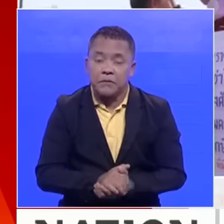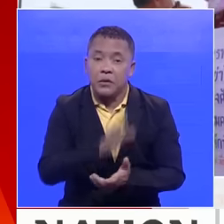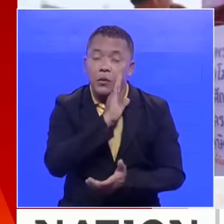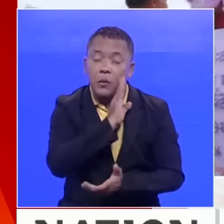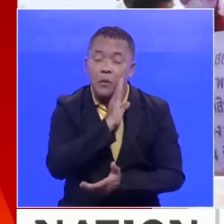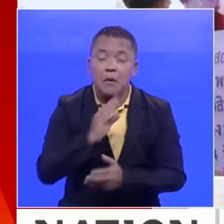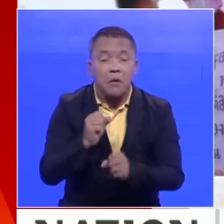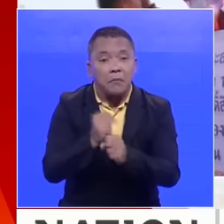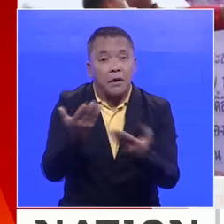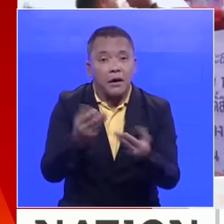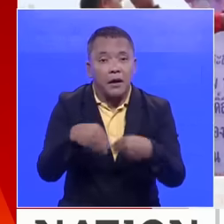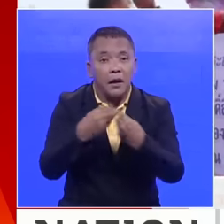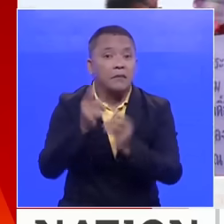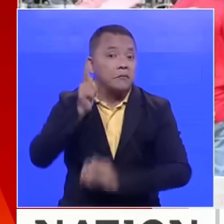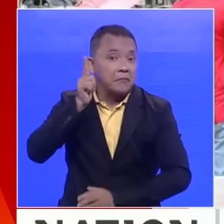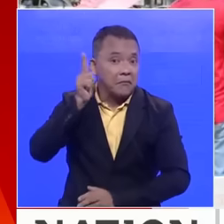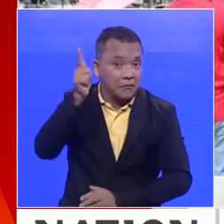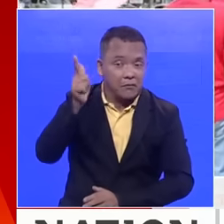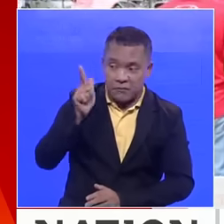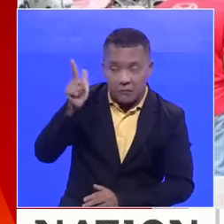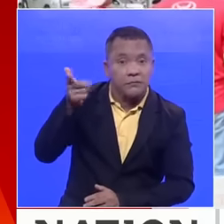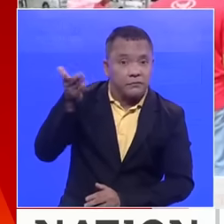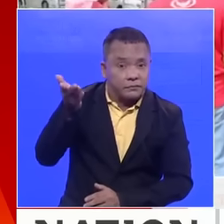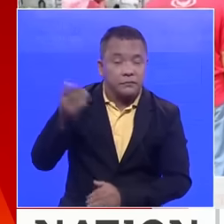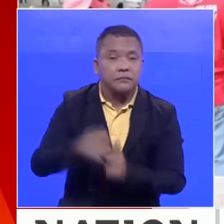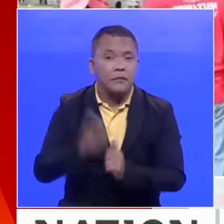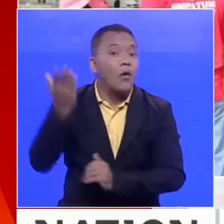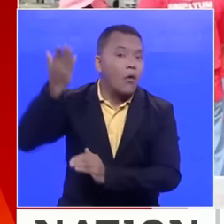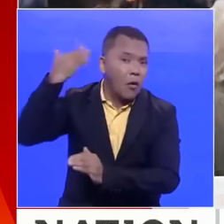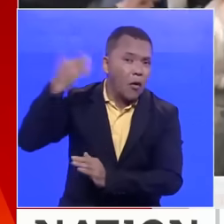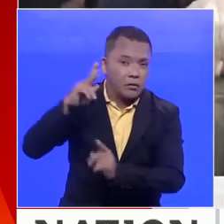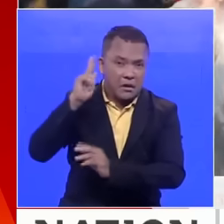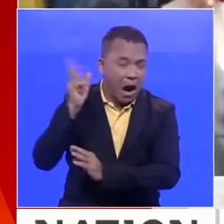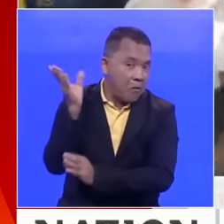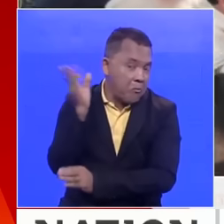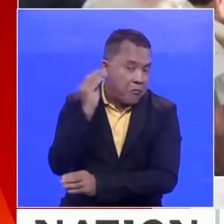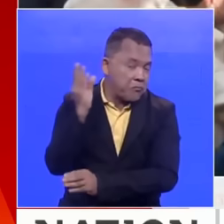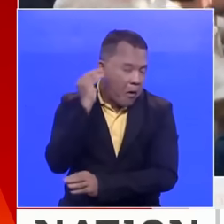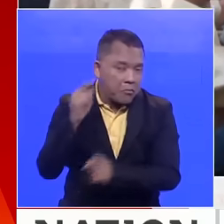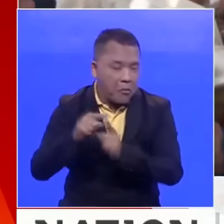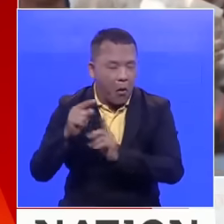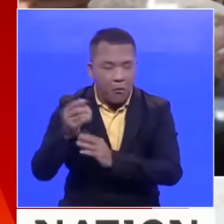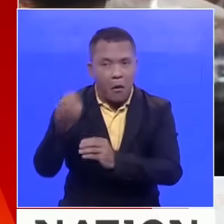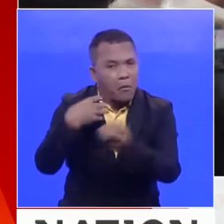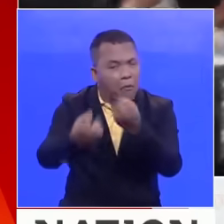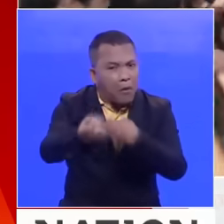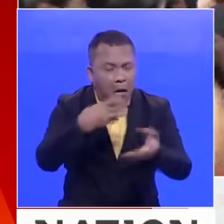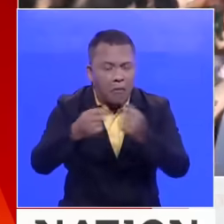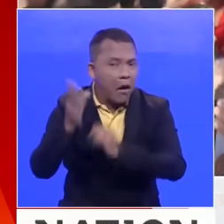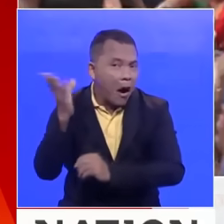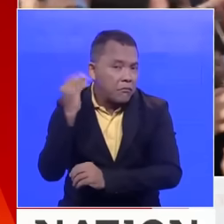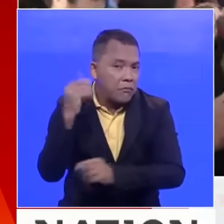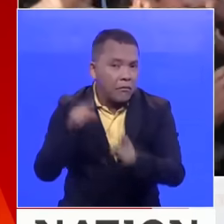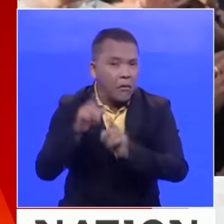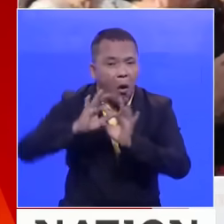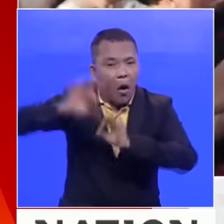ยังไงนะครับกับอดีตนายกทักษิณชินวัตรเพราะว่าโอหก่อนหน้านี่ข่าวลือๆกันไปไกลอ่ะค่ะไกลจริงๆคือไกลแบบ